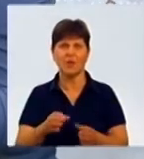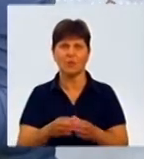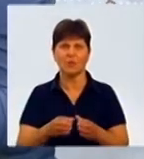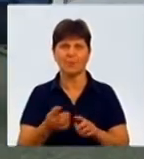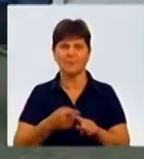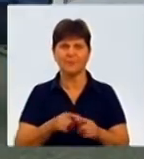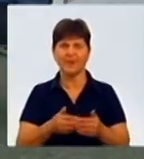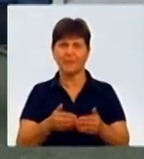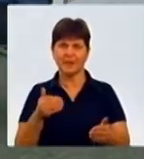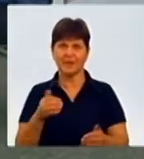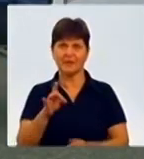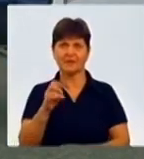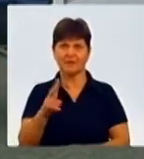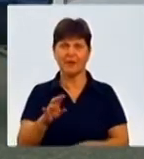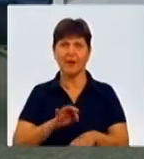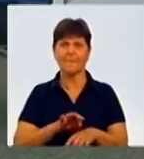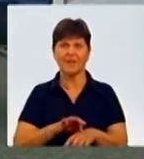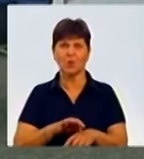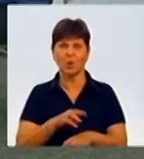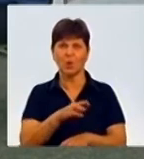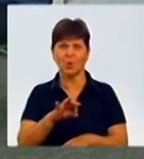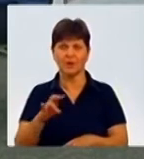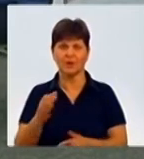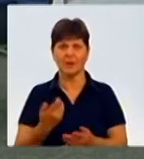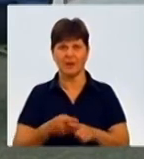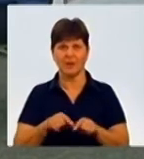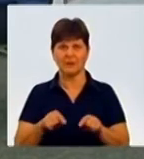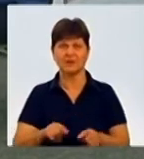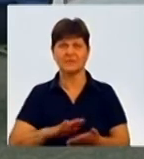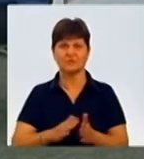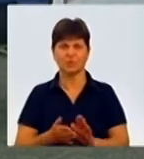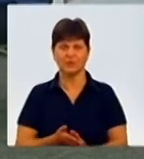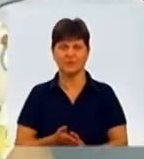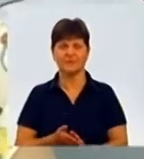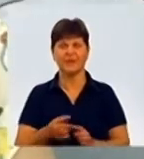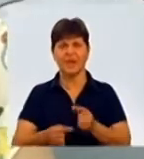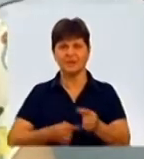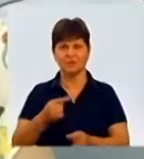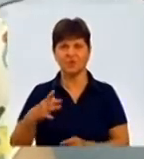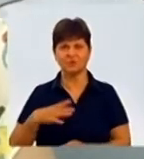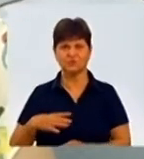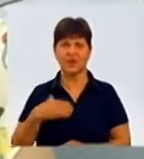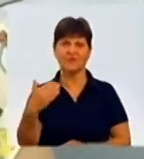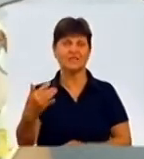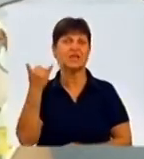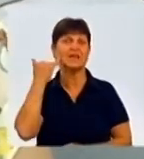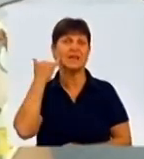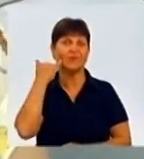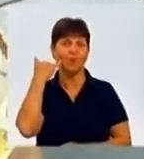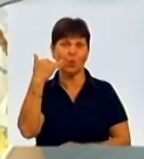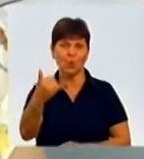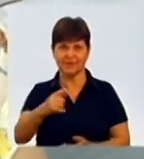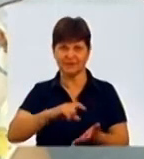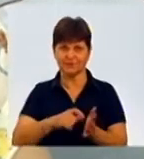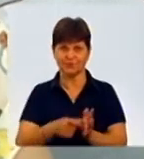передраковими патологіями, які є групою ризику для даної ситуації. Ну і традиційно ми чекаємо ваших телефонних дзвінків у студію.